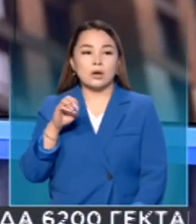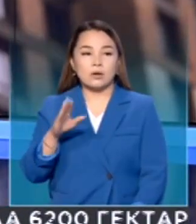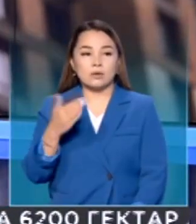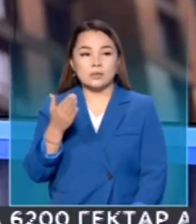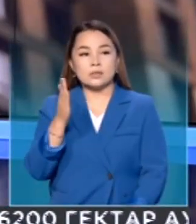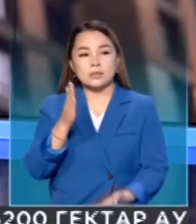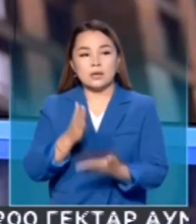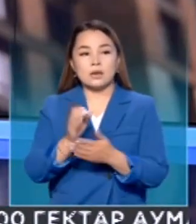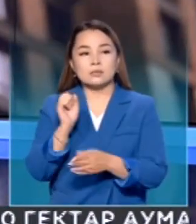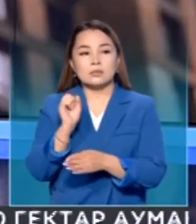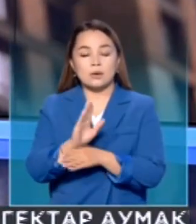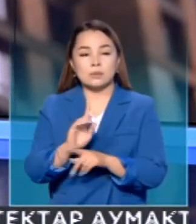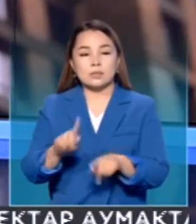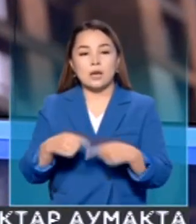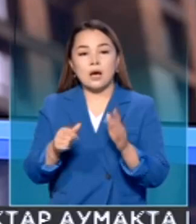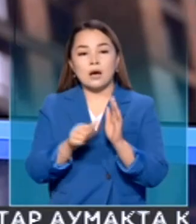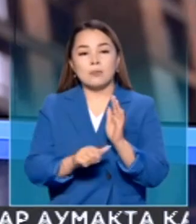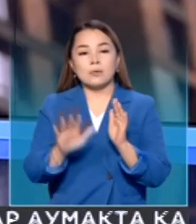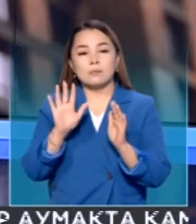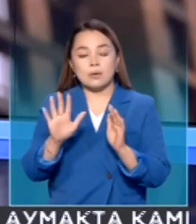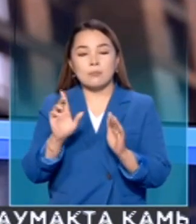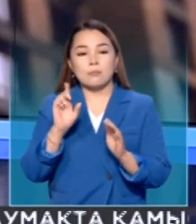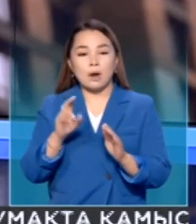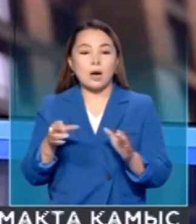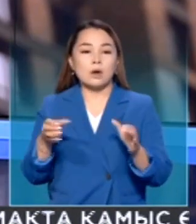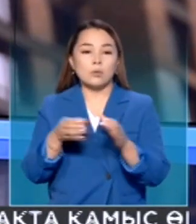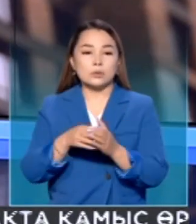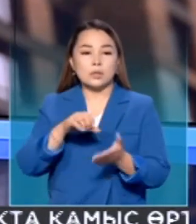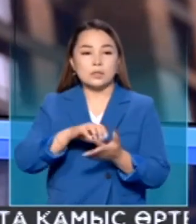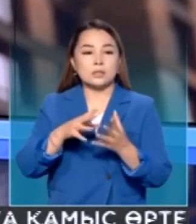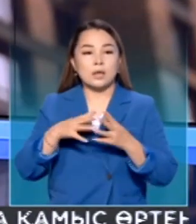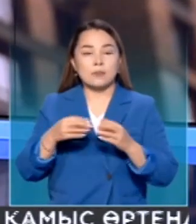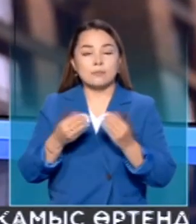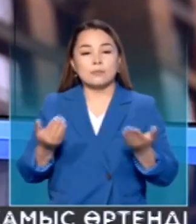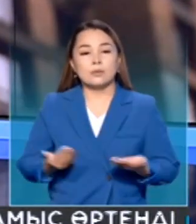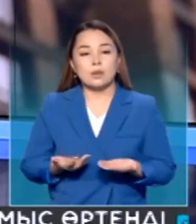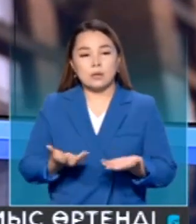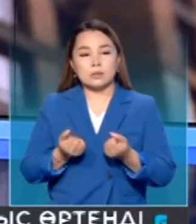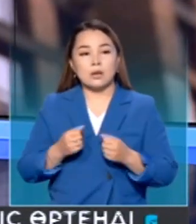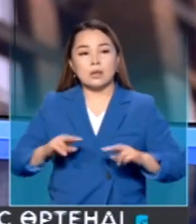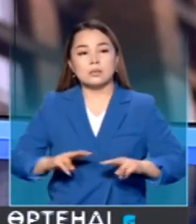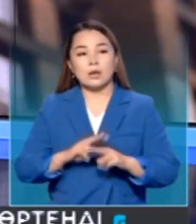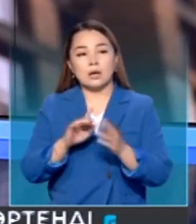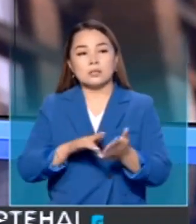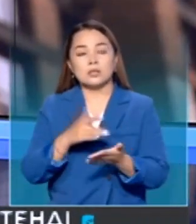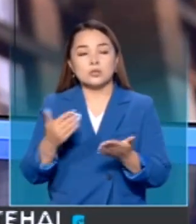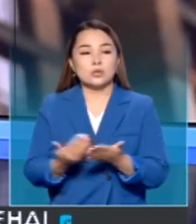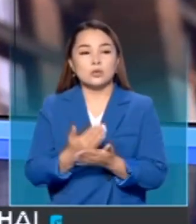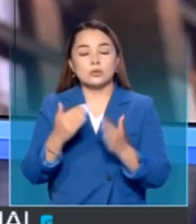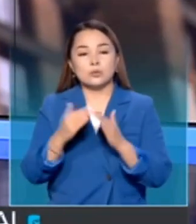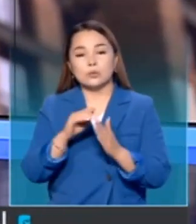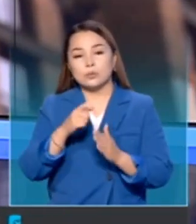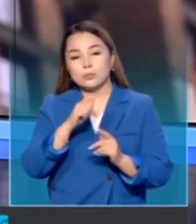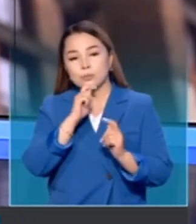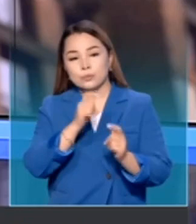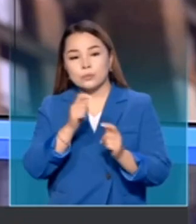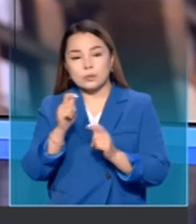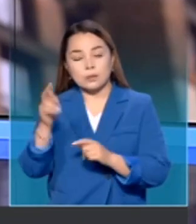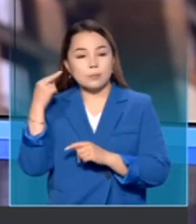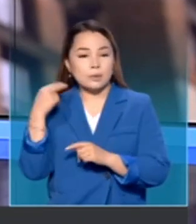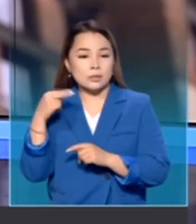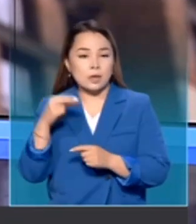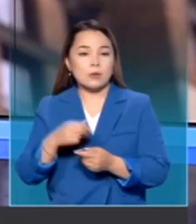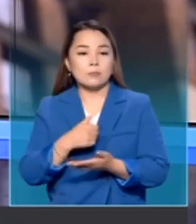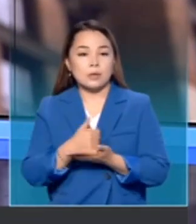Тоқаевтың тікелей тапсырмасымен 65 бақ өкілі баспаналы болды. Астана төрінде су жаңа пәтер кілттерін иелеріне